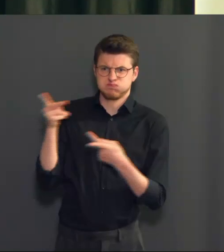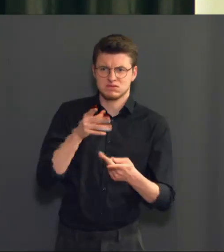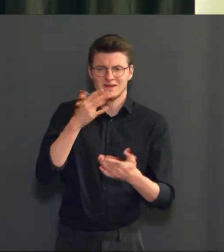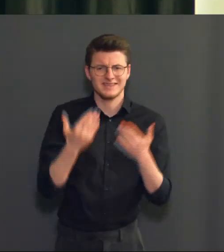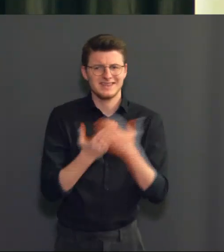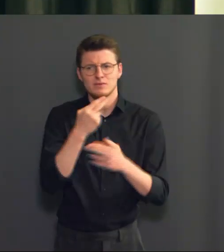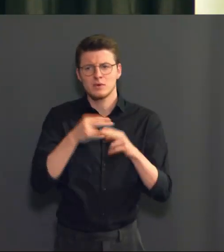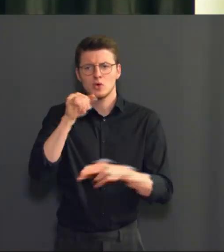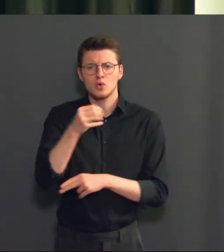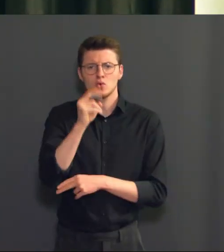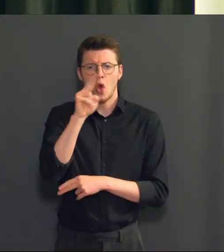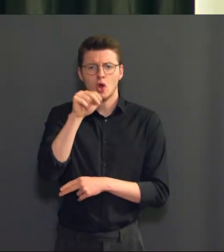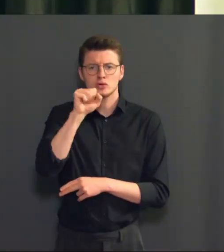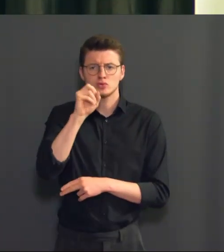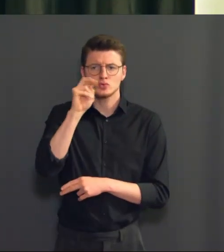de vaccinatiecentra aan.